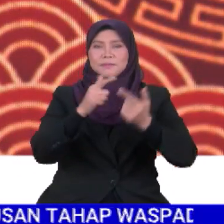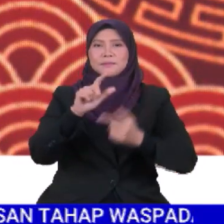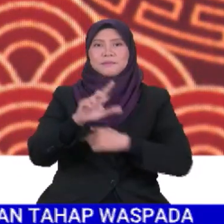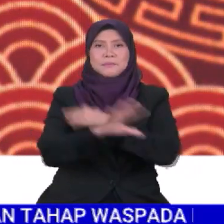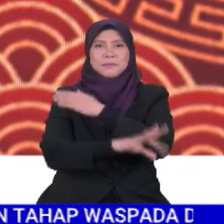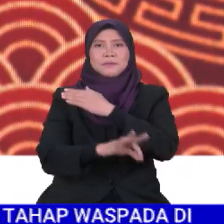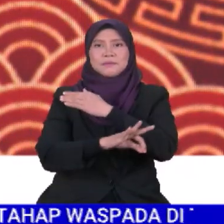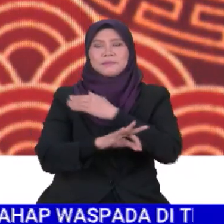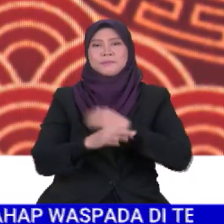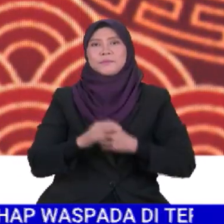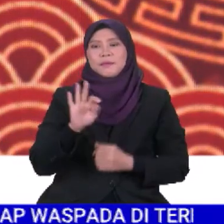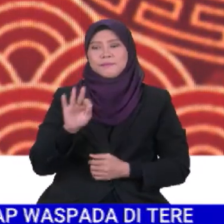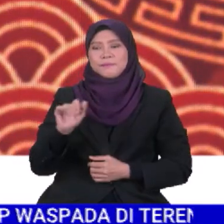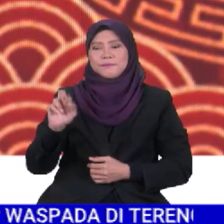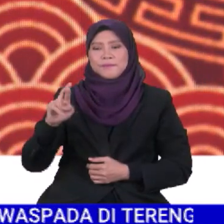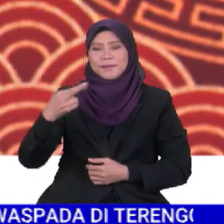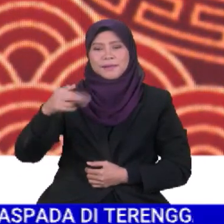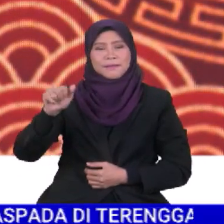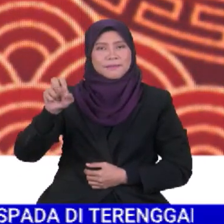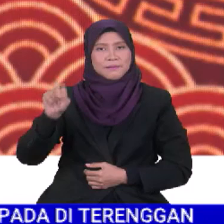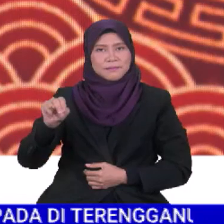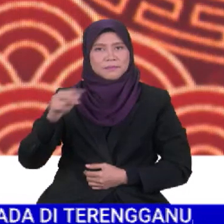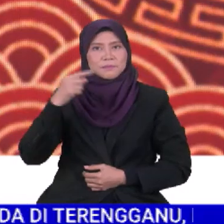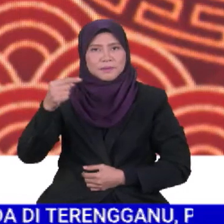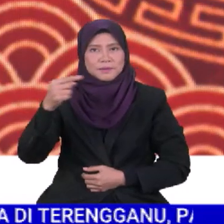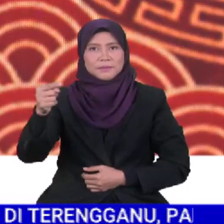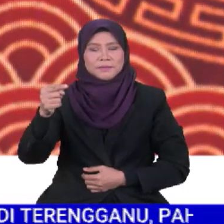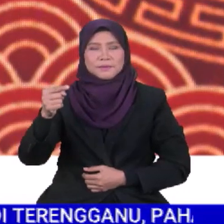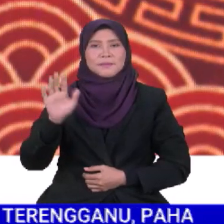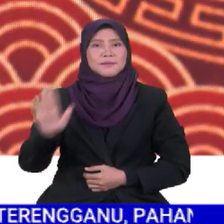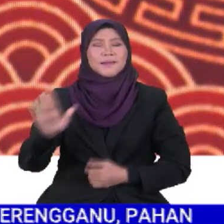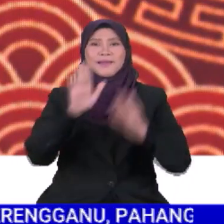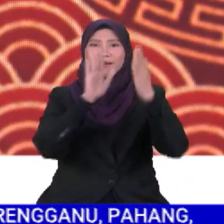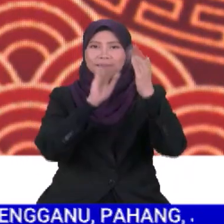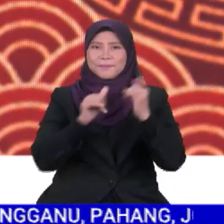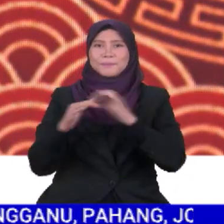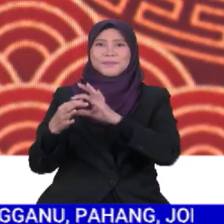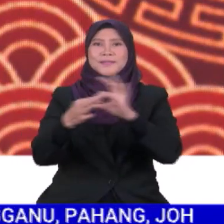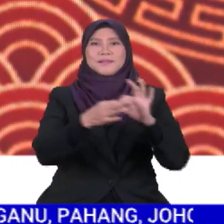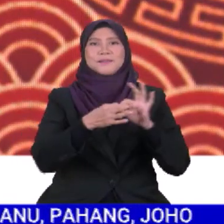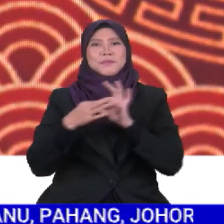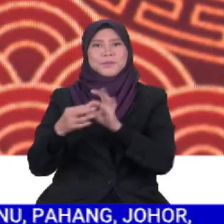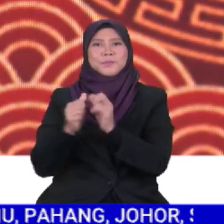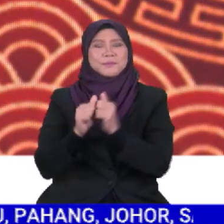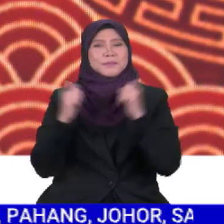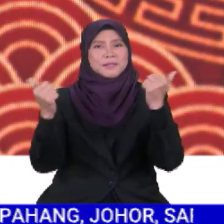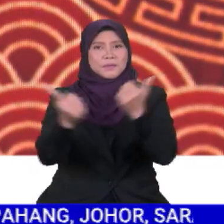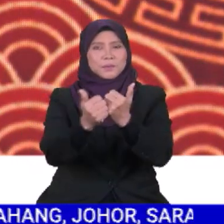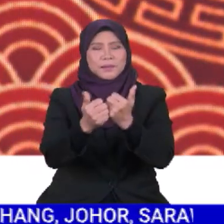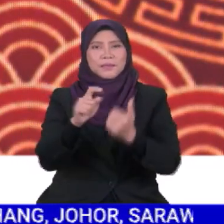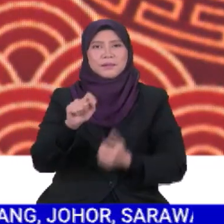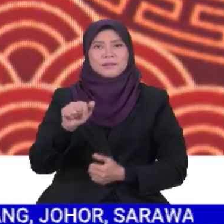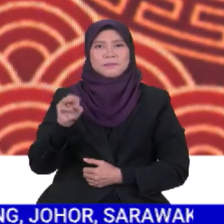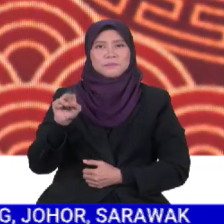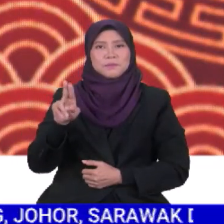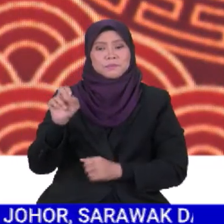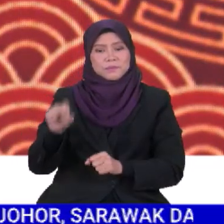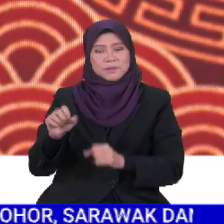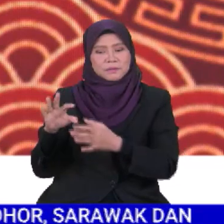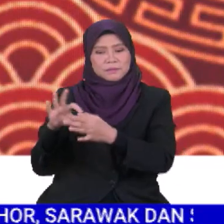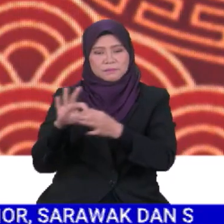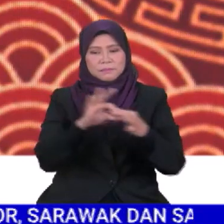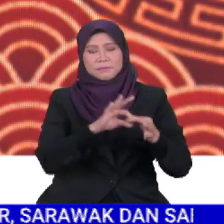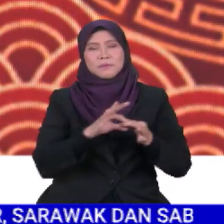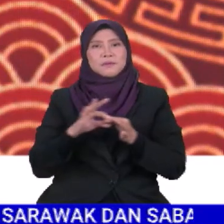LPNS, Muhammad Farhan Muhammad Salih berkata, pihaknya berharap usaha sama antara Persatuan Tamu dengan Kerajaan Negeri dapat